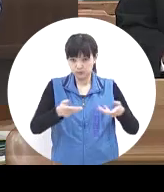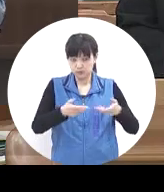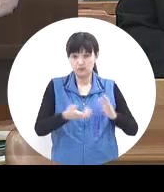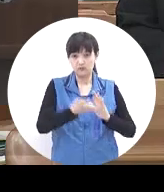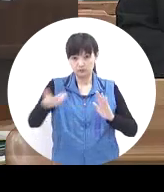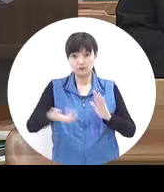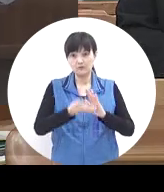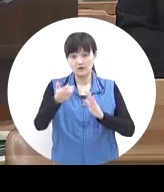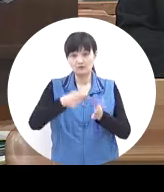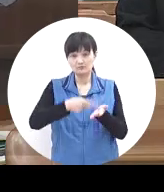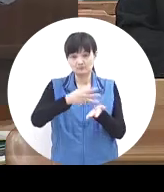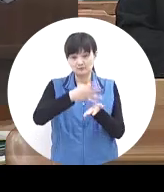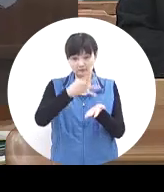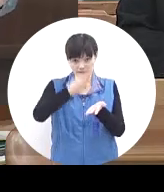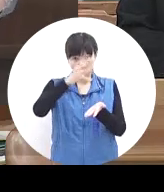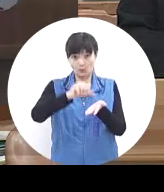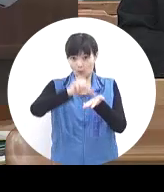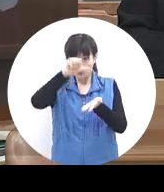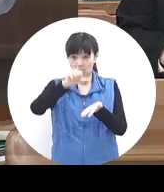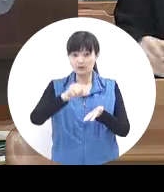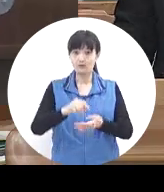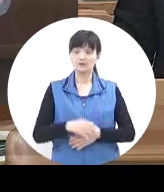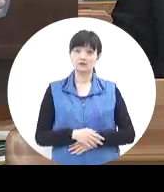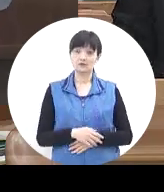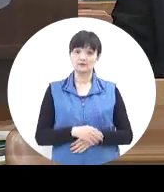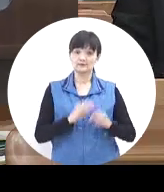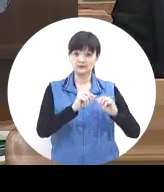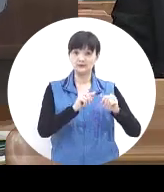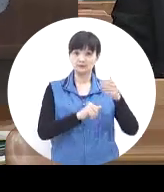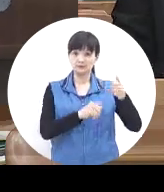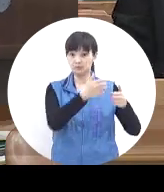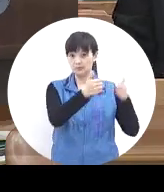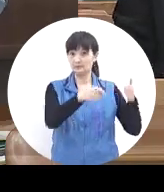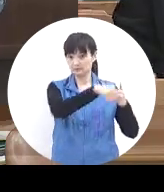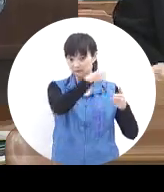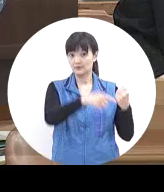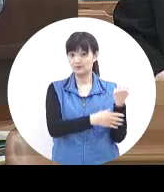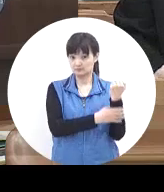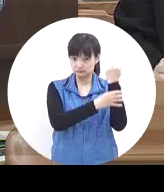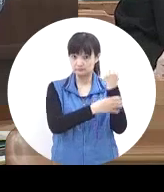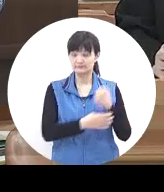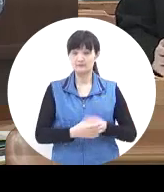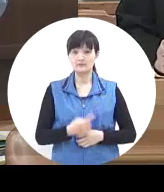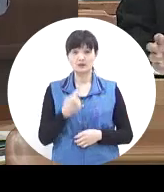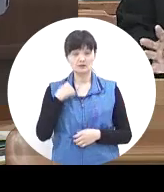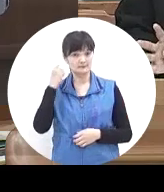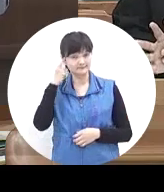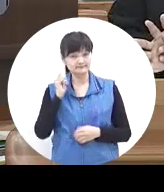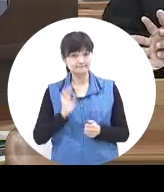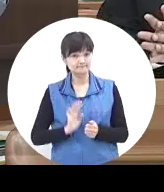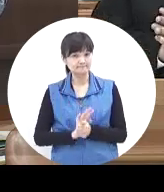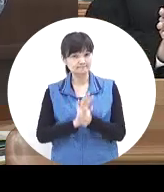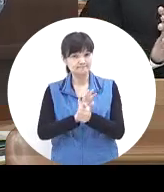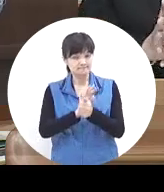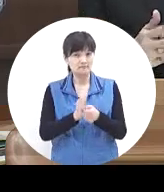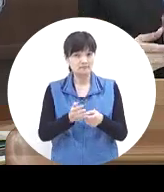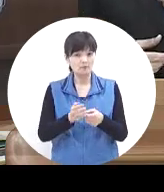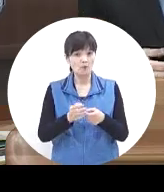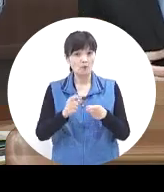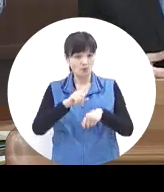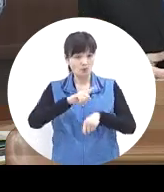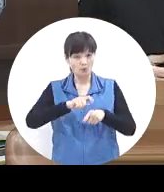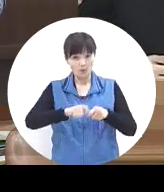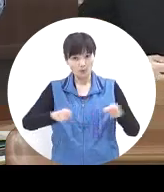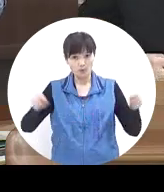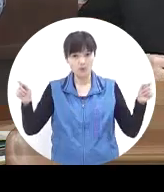痛，当时可是我们政策还是要做，他们也支持。我一直在推动很久的一个哈，市长，我一直在推动一个